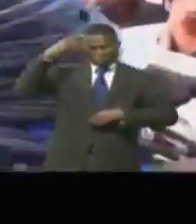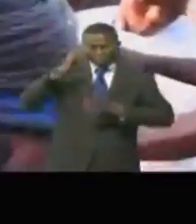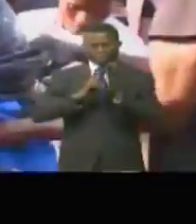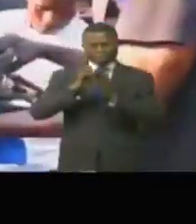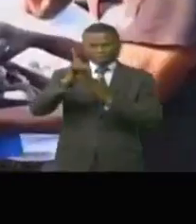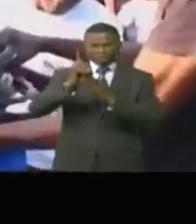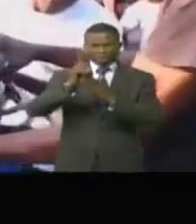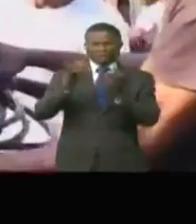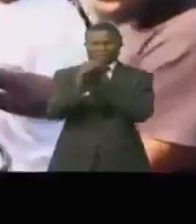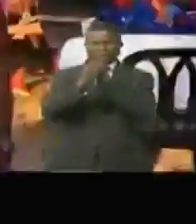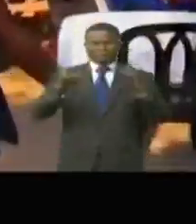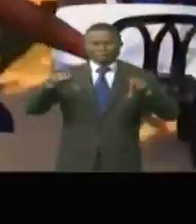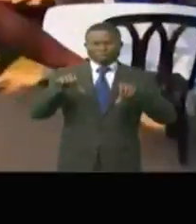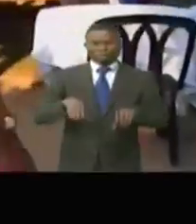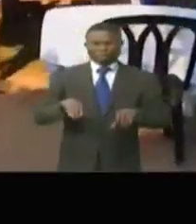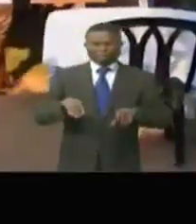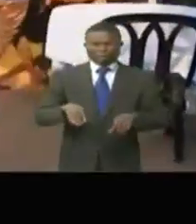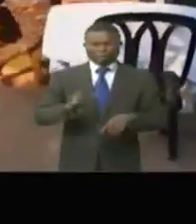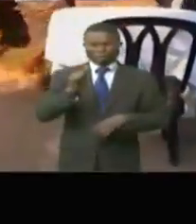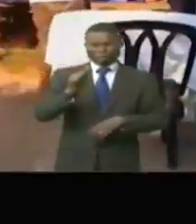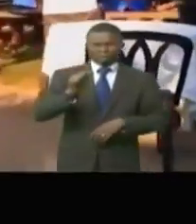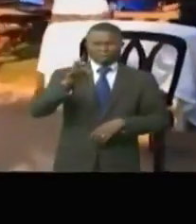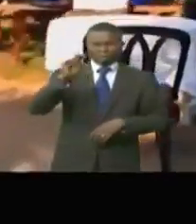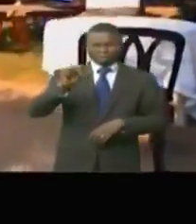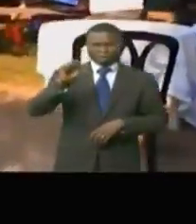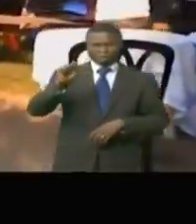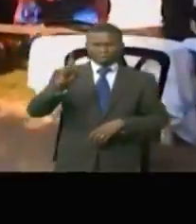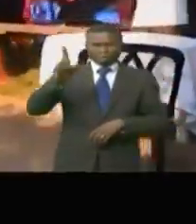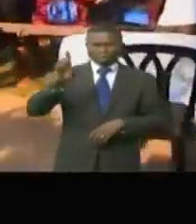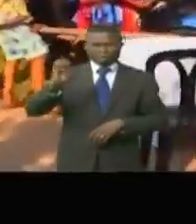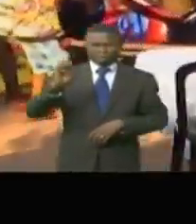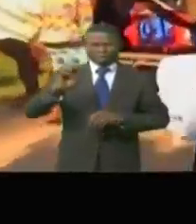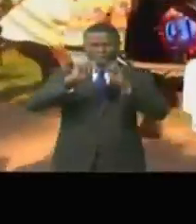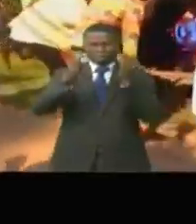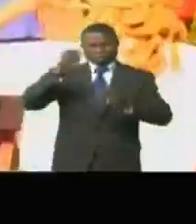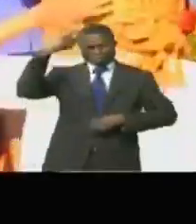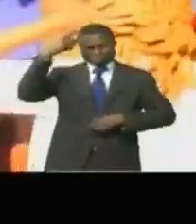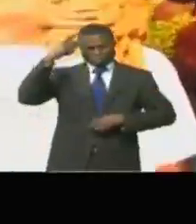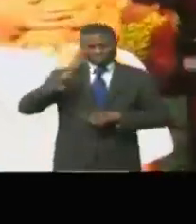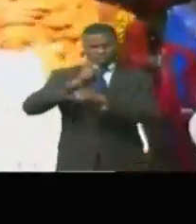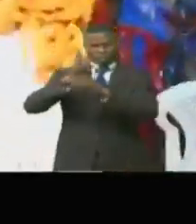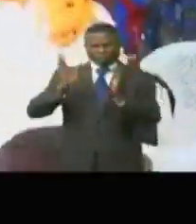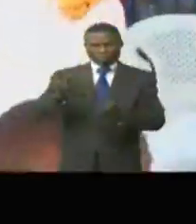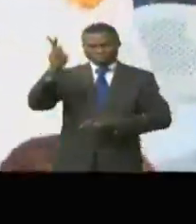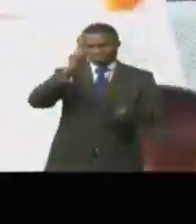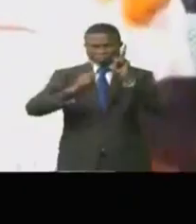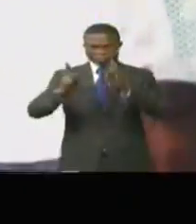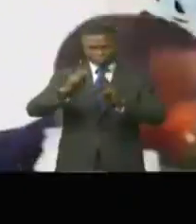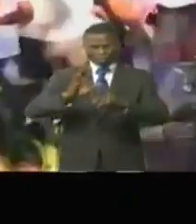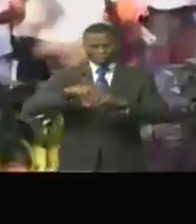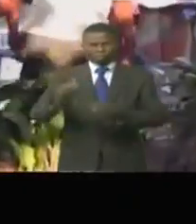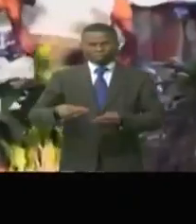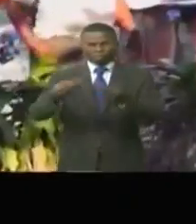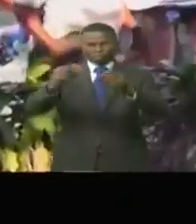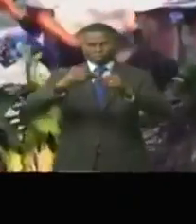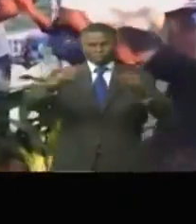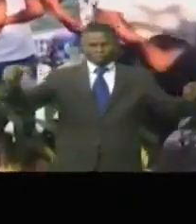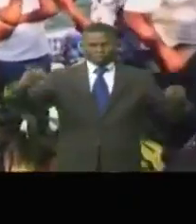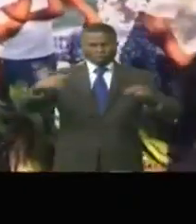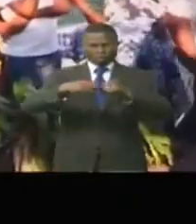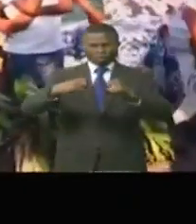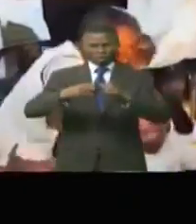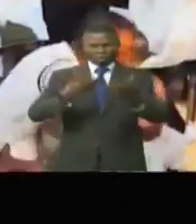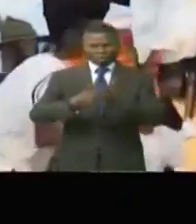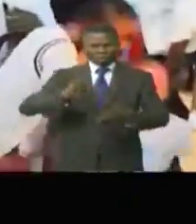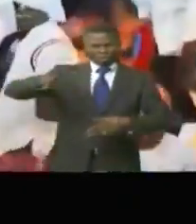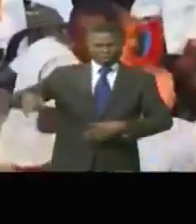l'émergence et la démocratie du Congo, ANADEC, formation politique de l'opposition républicaine. Peu après la remise de ces matériels,